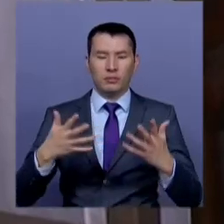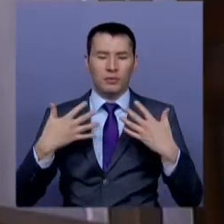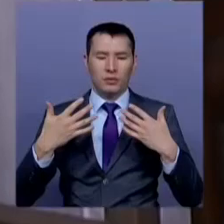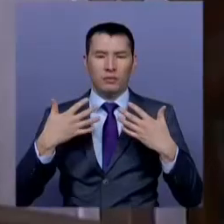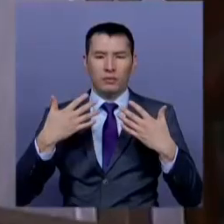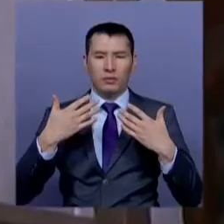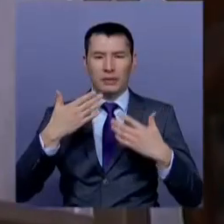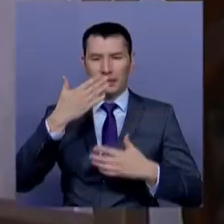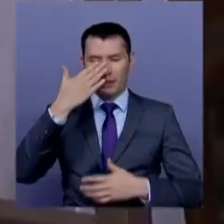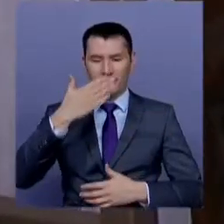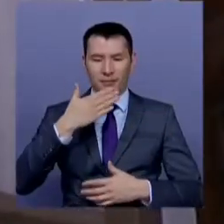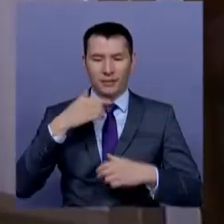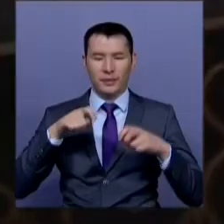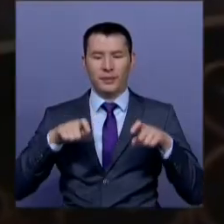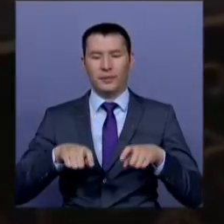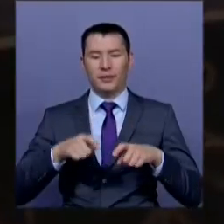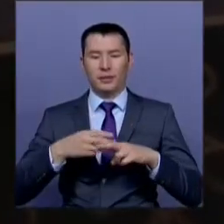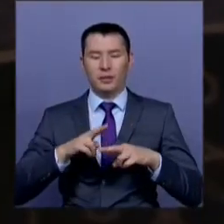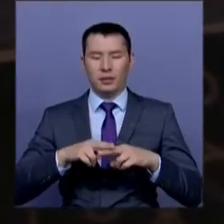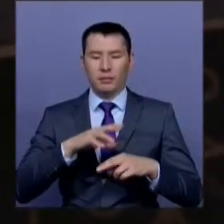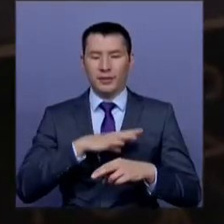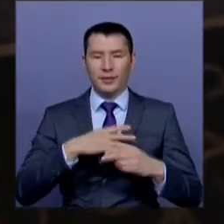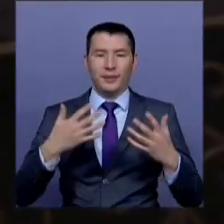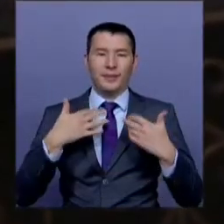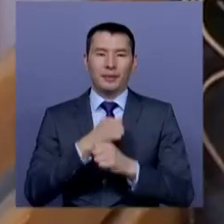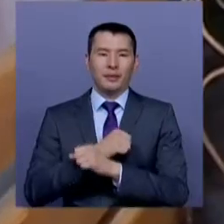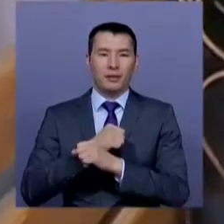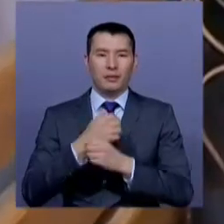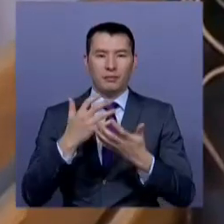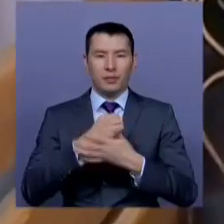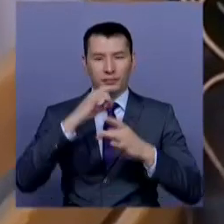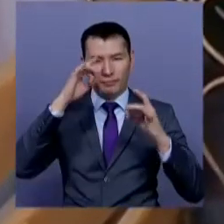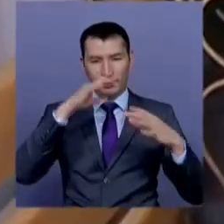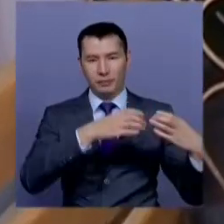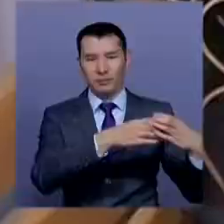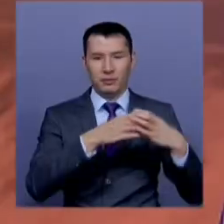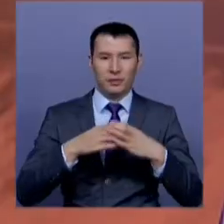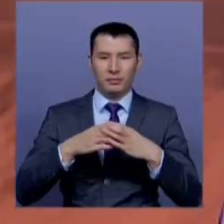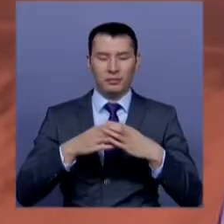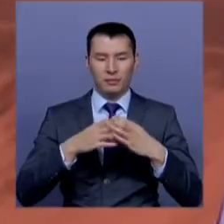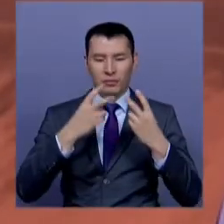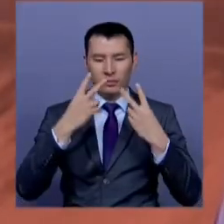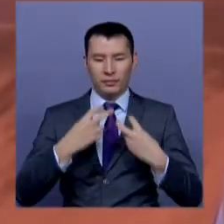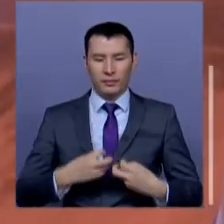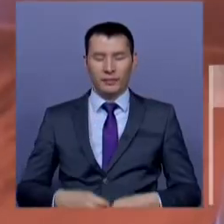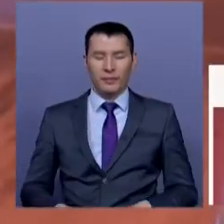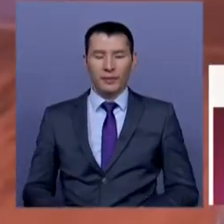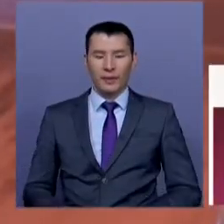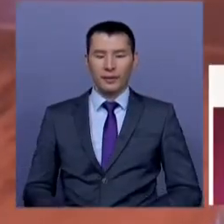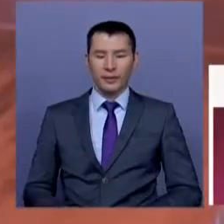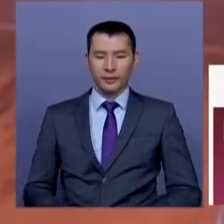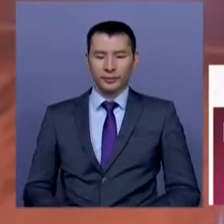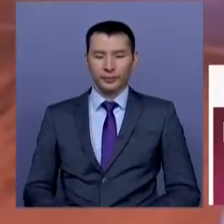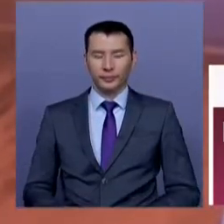летней террасе. Но посиделки нарушили проверяющие, которые потребовали объяснений у владельца. С начала послабления карантина